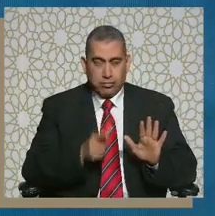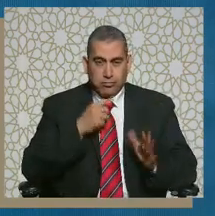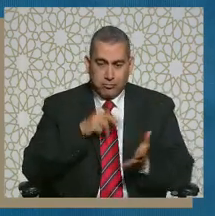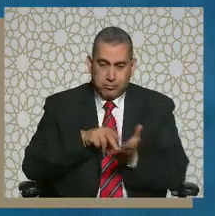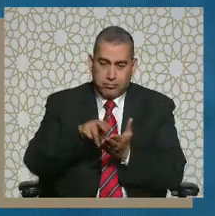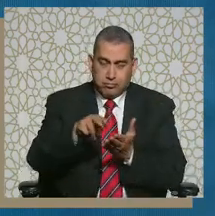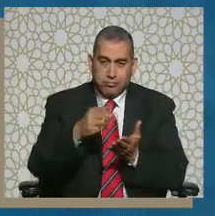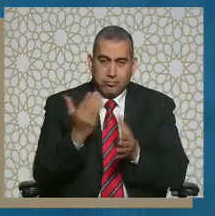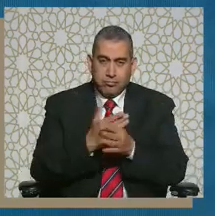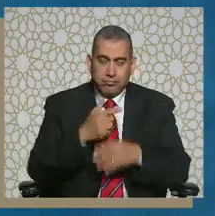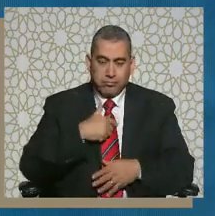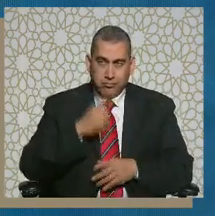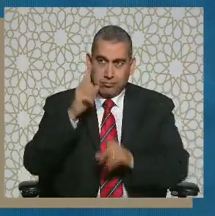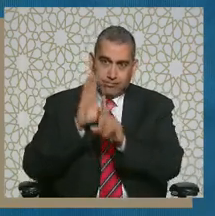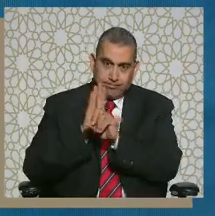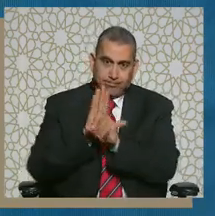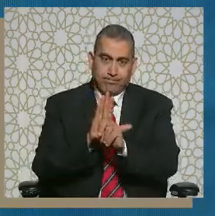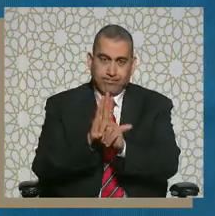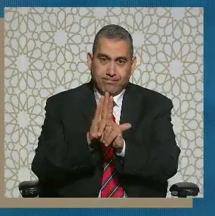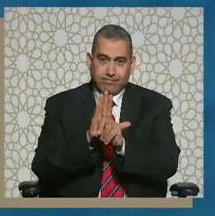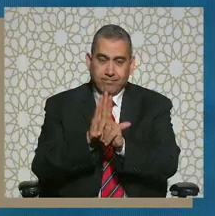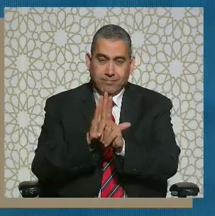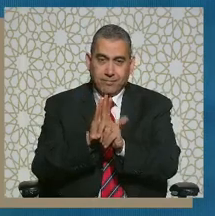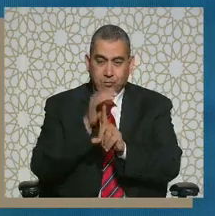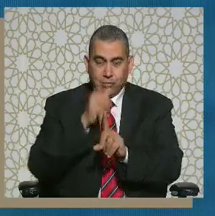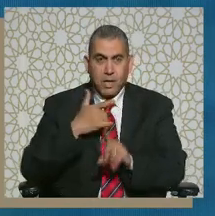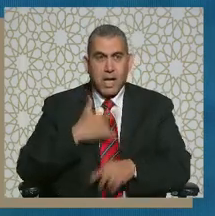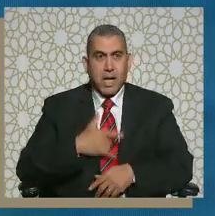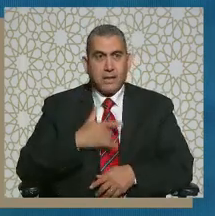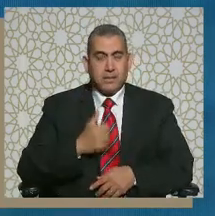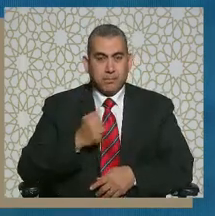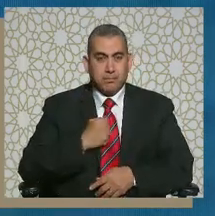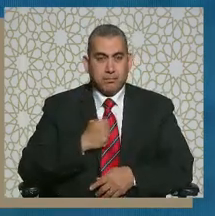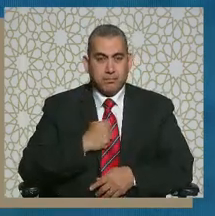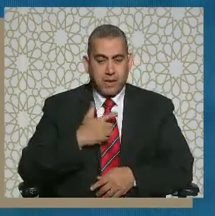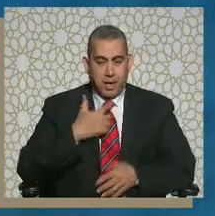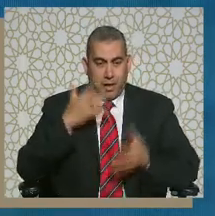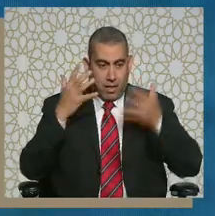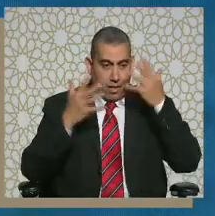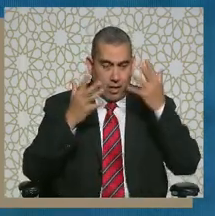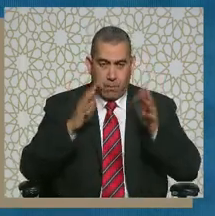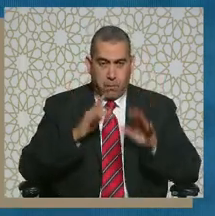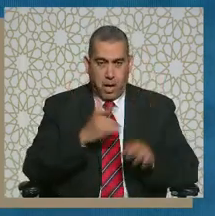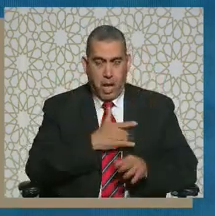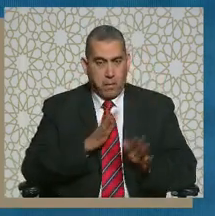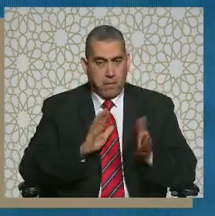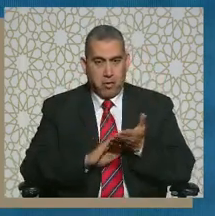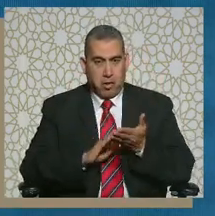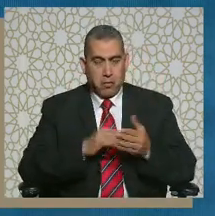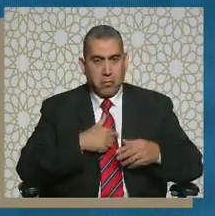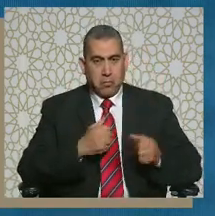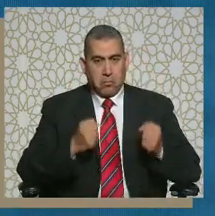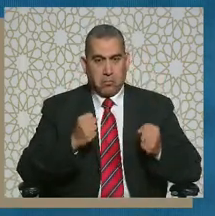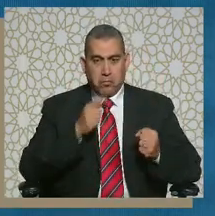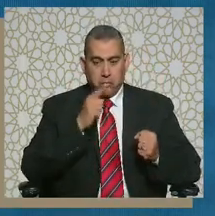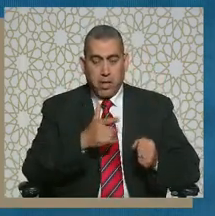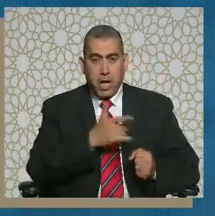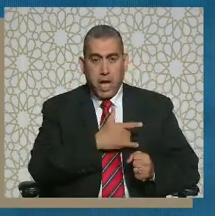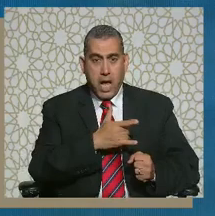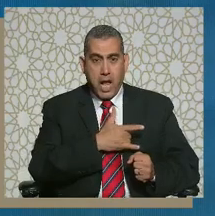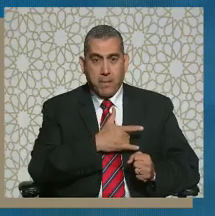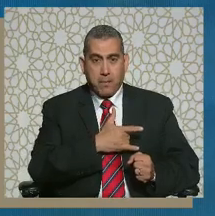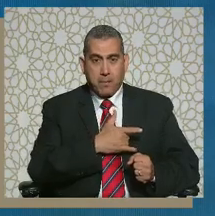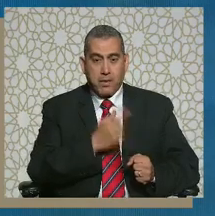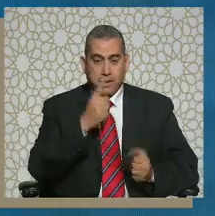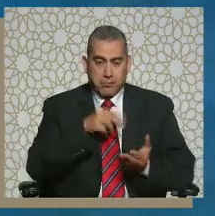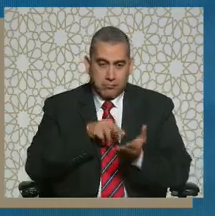وانت عندك سند بيخليك تحس بان القلق مالوش مكان في قلبك اللي في قلبك بس